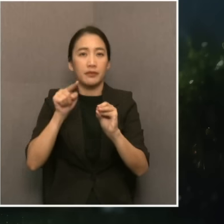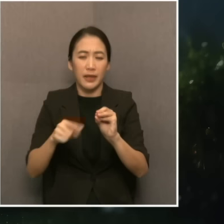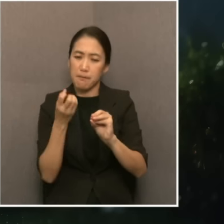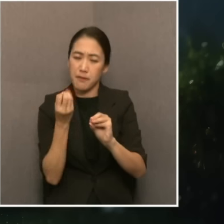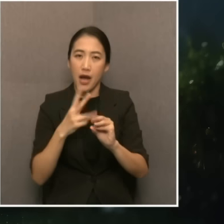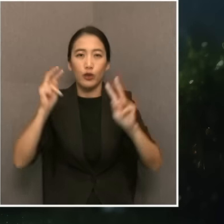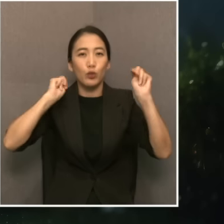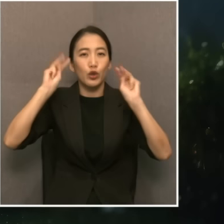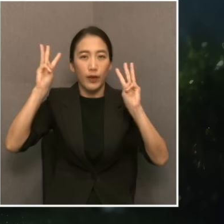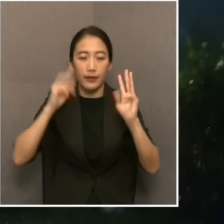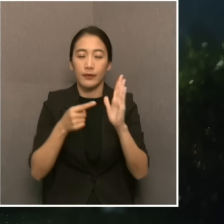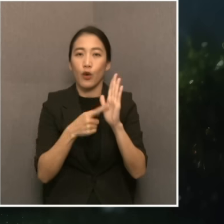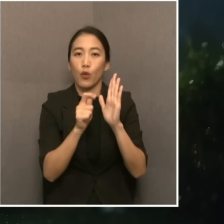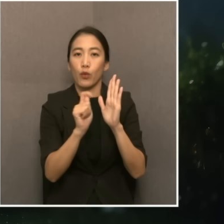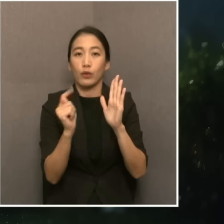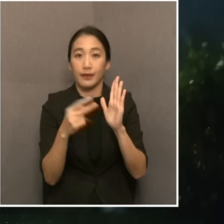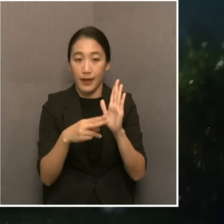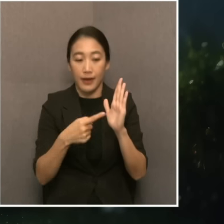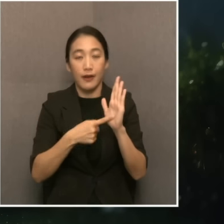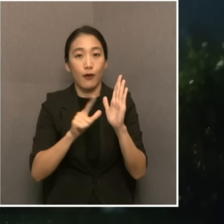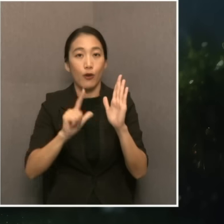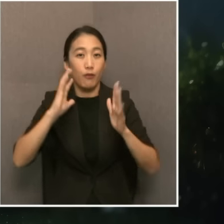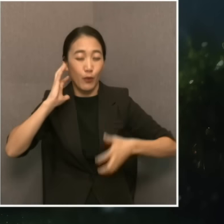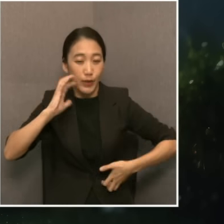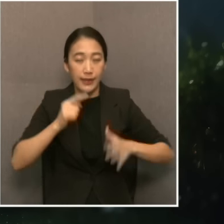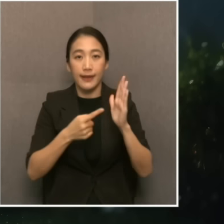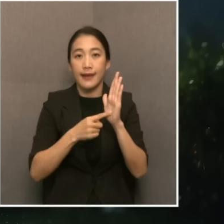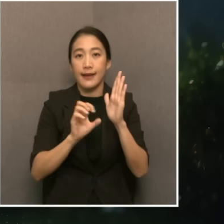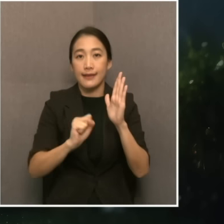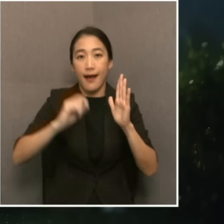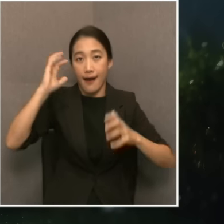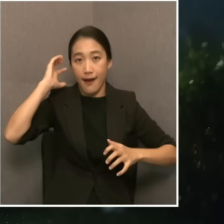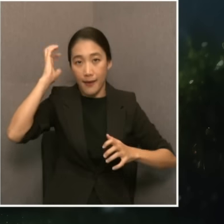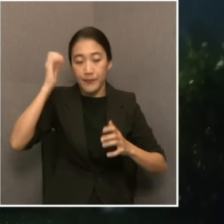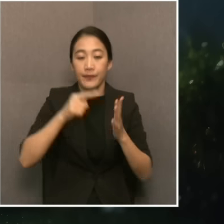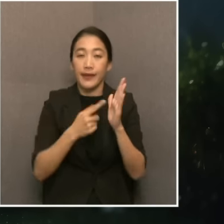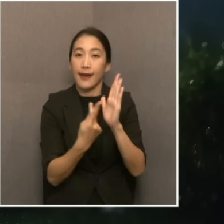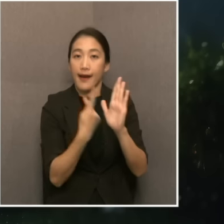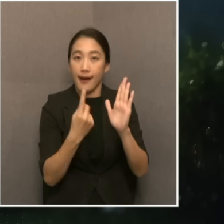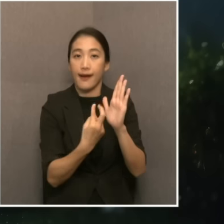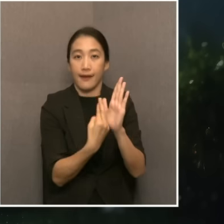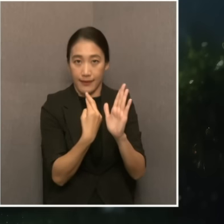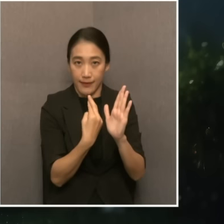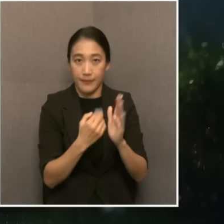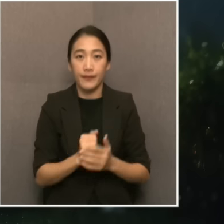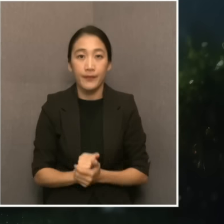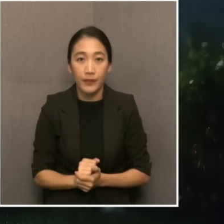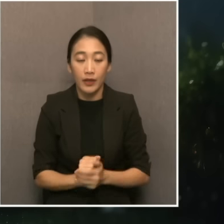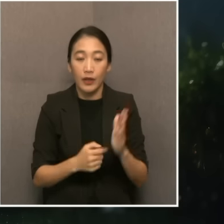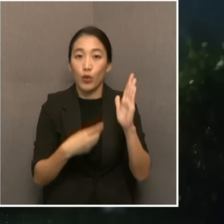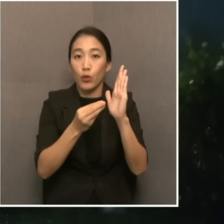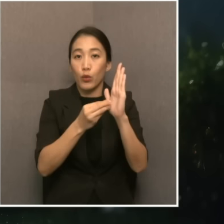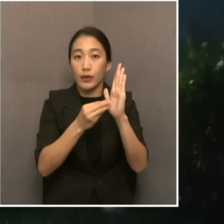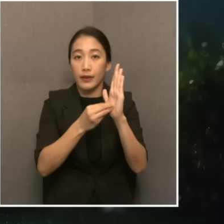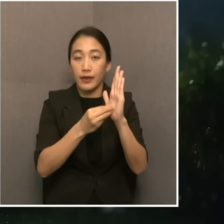สวรรค์ค่ะอุทัยธานีลพบุรีสระบุรีกาญจนบุรีและราชบุรีส่วนกรุงเทพมหาน